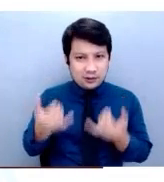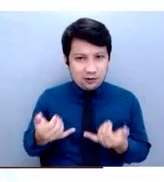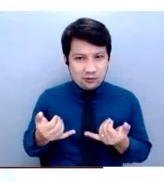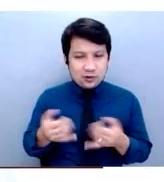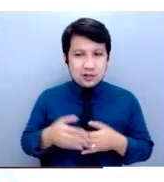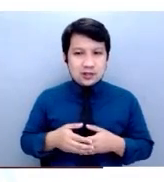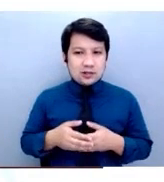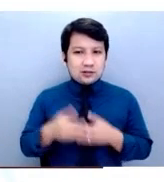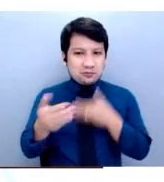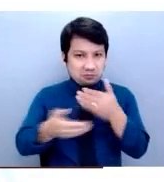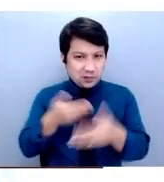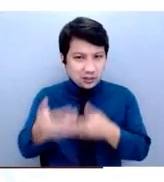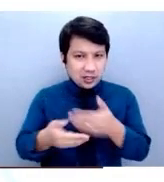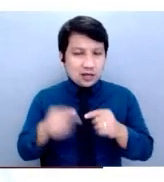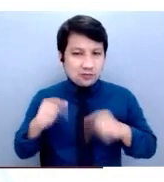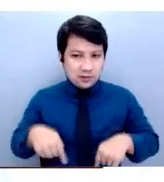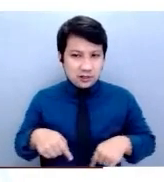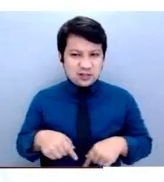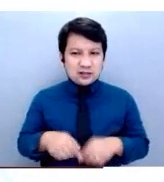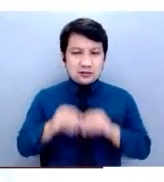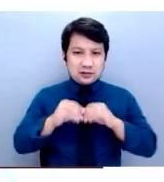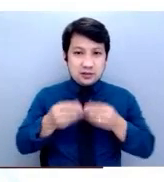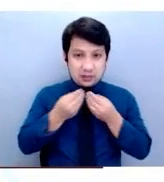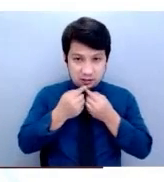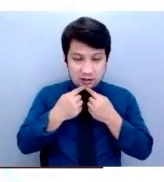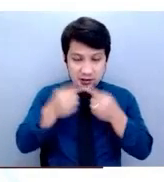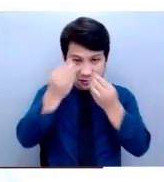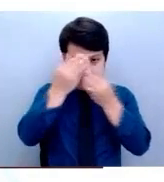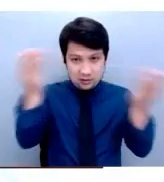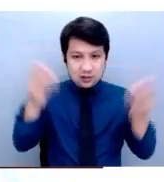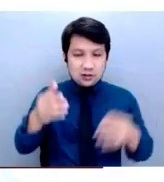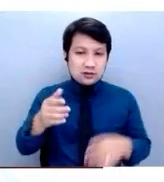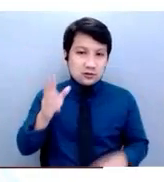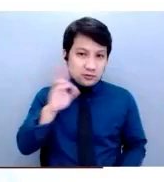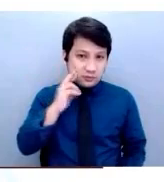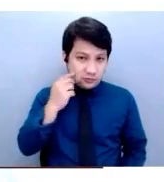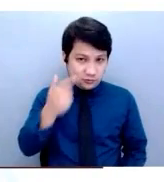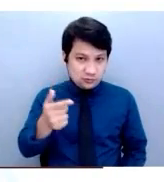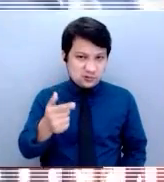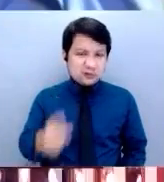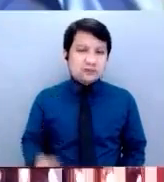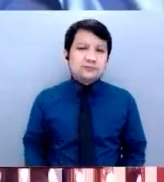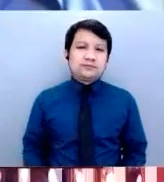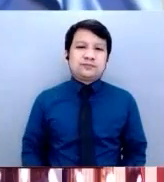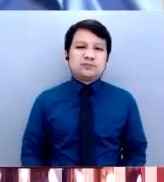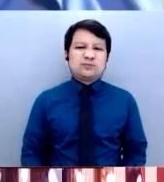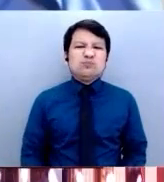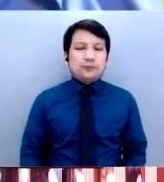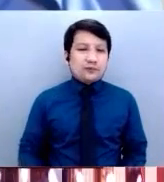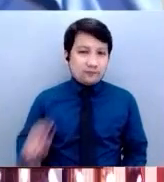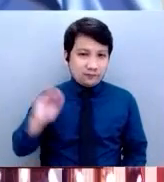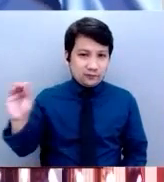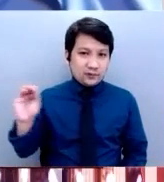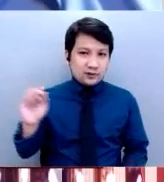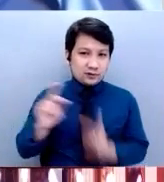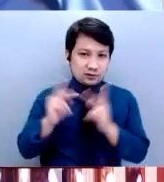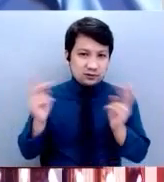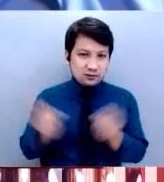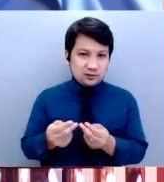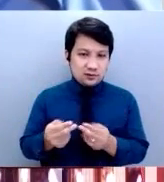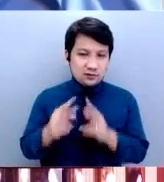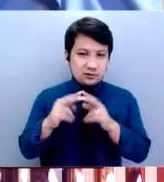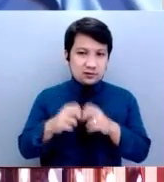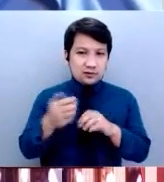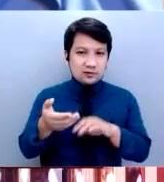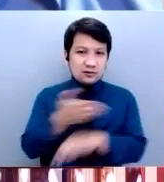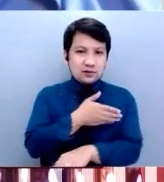naging proseso dahil dito sa pagpapahayag ni Commissioner Guanzon ng kanyang posisyon. Even before